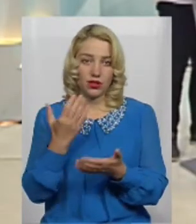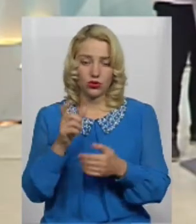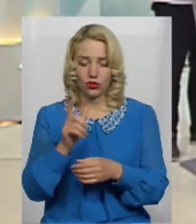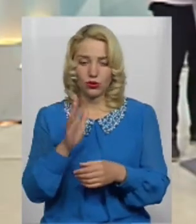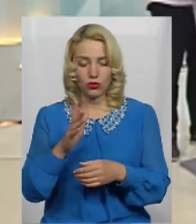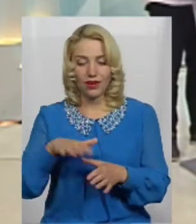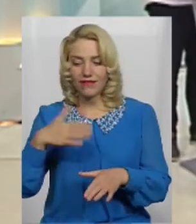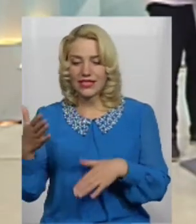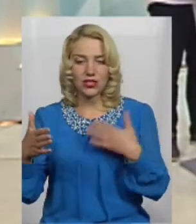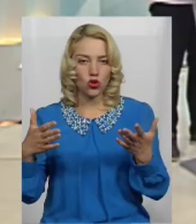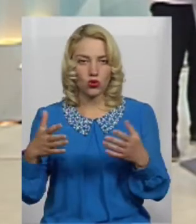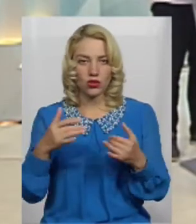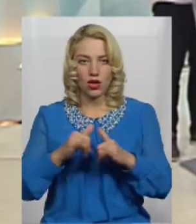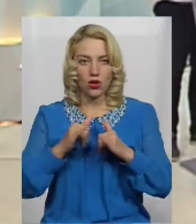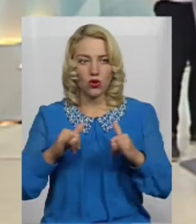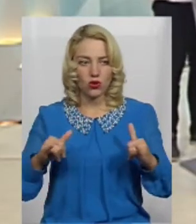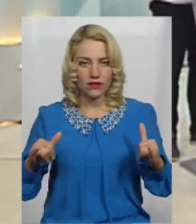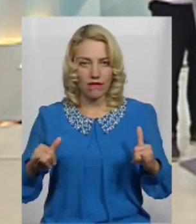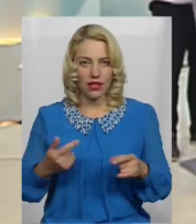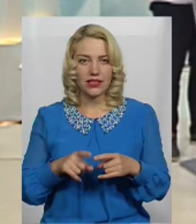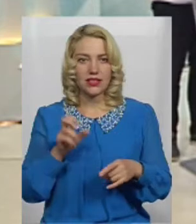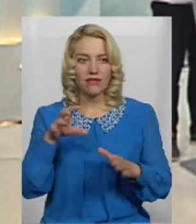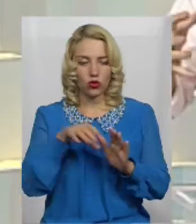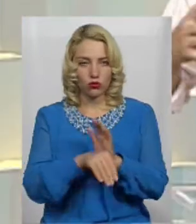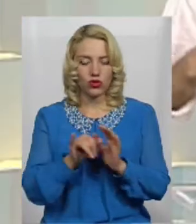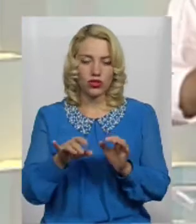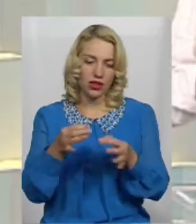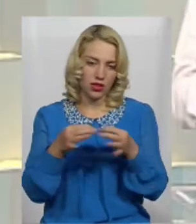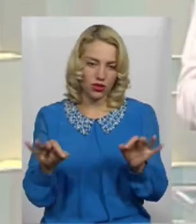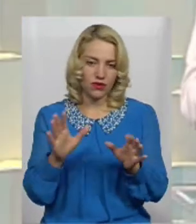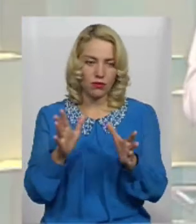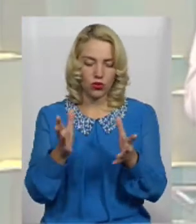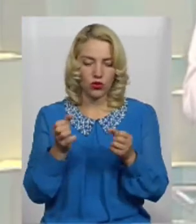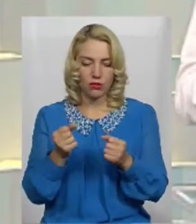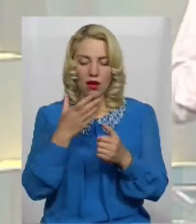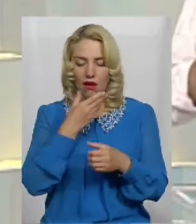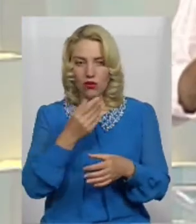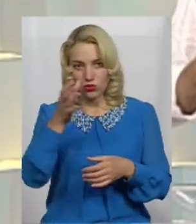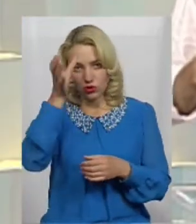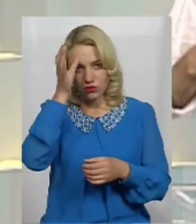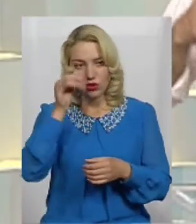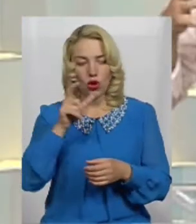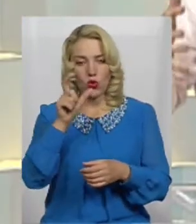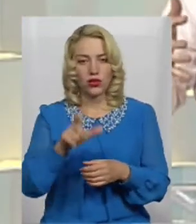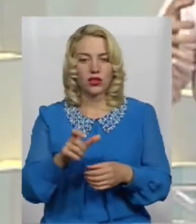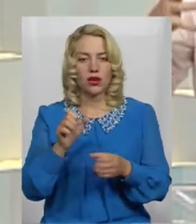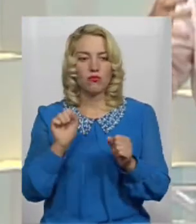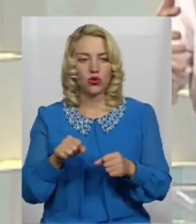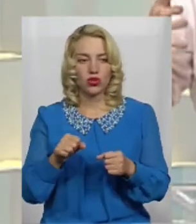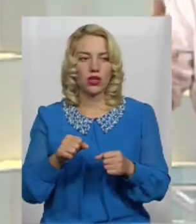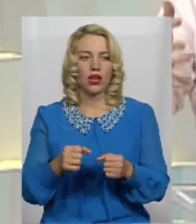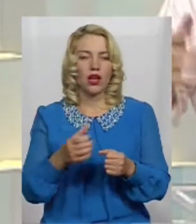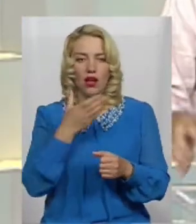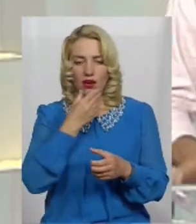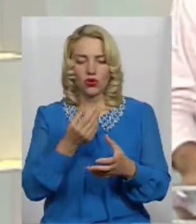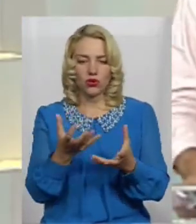всесторонньо розвиватися, в тому числі і ну, як, на дозвіллі, і отримає гарну освіту, вона претендуватиме на більш